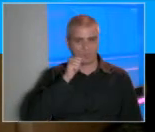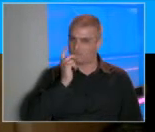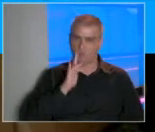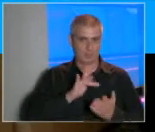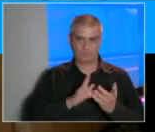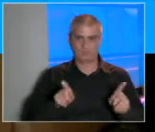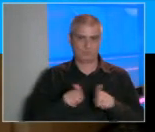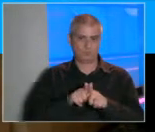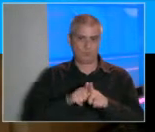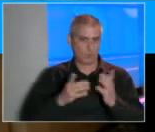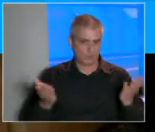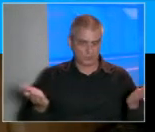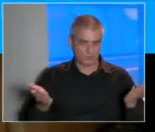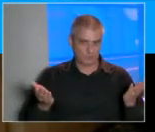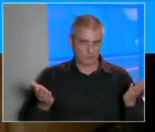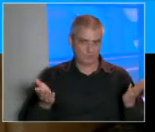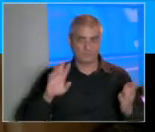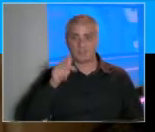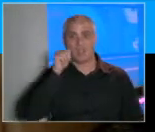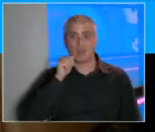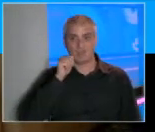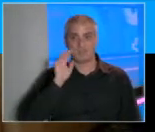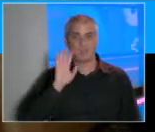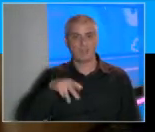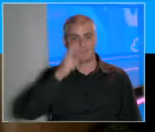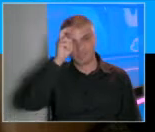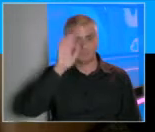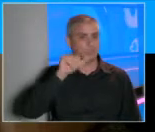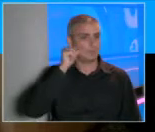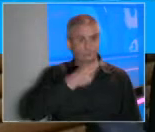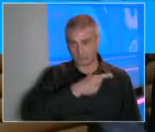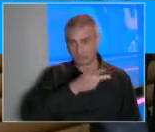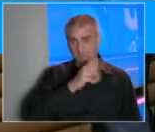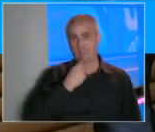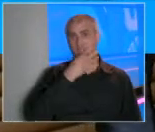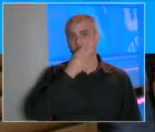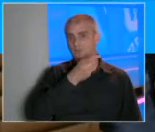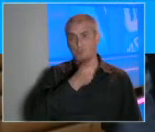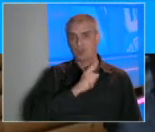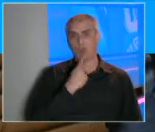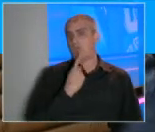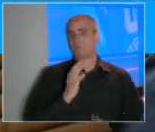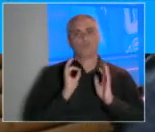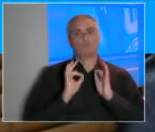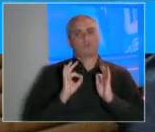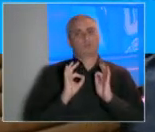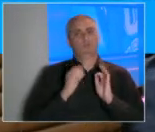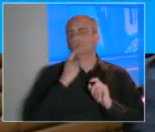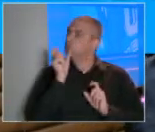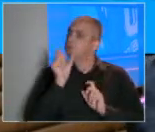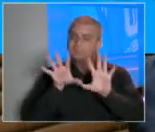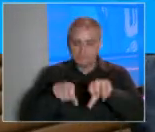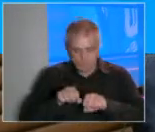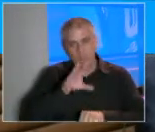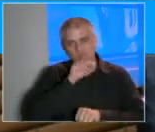נמצאים באותו דף. בעוד כחול לבן, גם גנץ וגם אשכנזי בהצהרות שלהם, אמנם לא אמרו ממש את המילה סיפוח, אבל